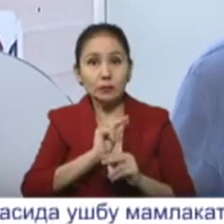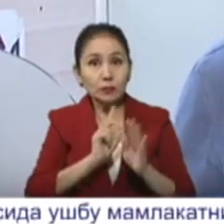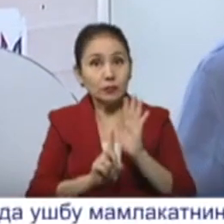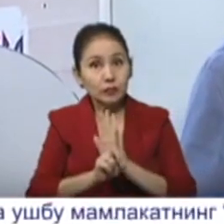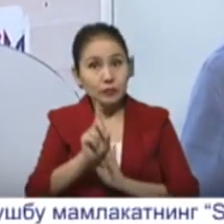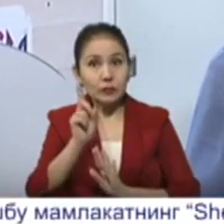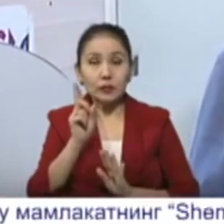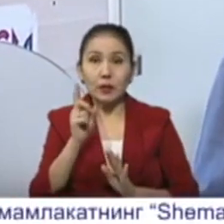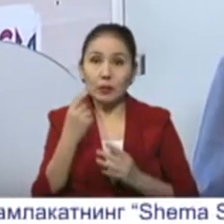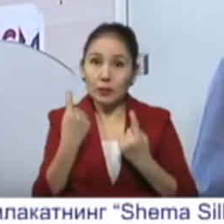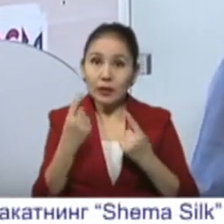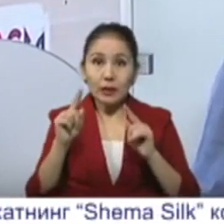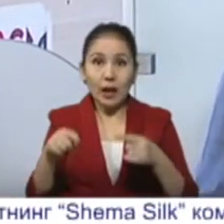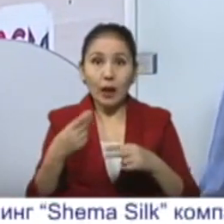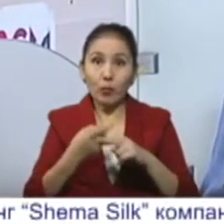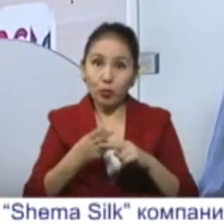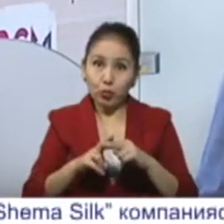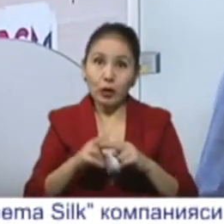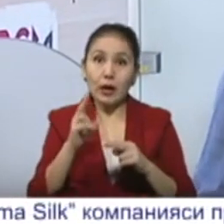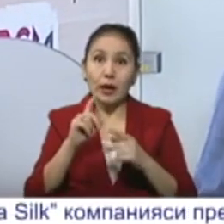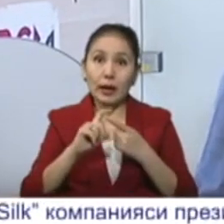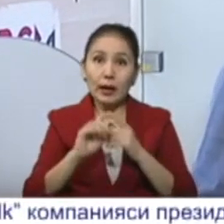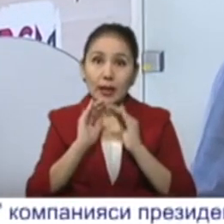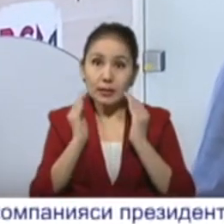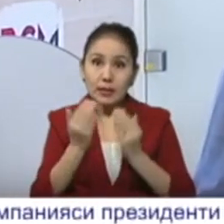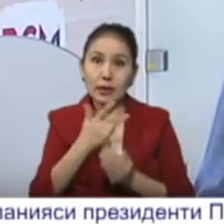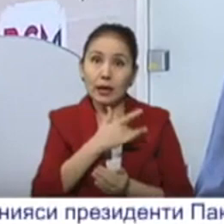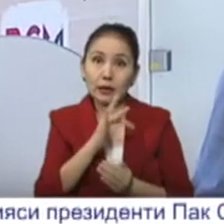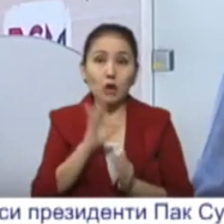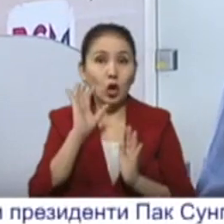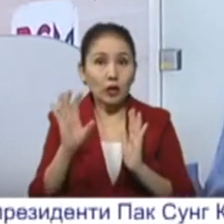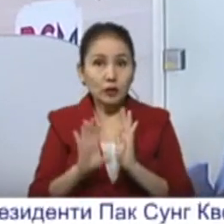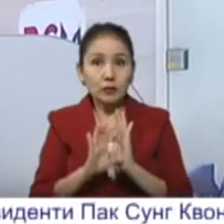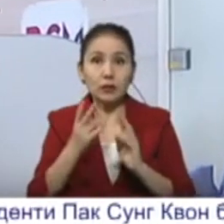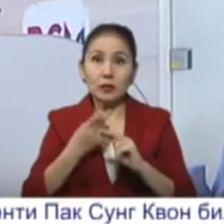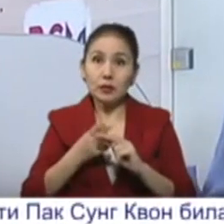davrni talabi bitta. Bu ham bo'lsa o'sha karantin talablariga qat'iy rioya qilgan holda o'sha